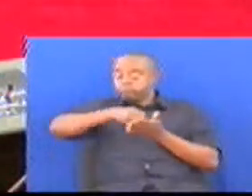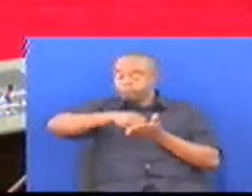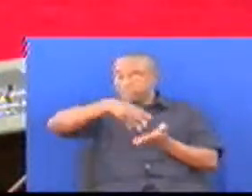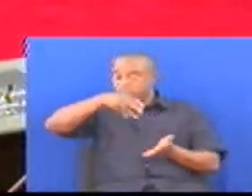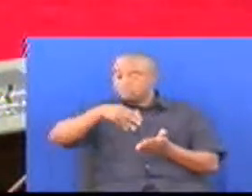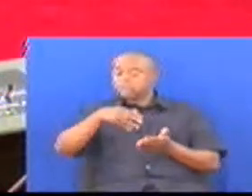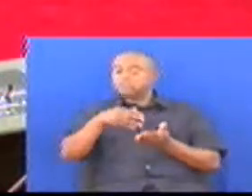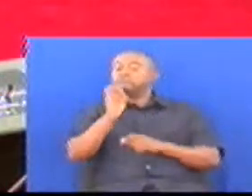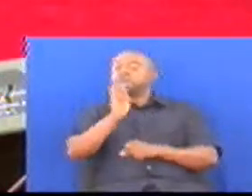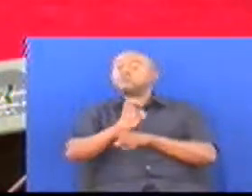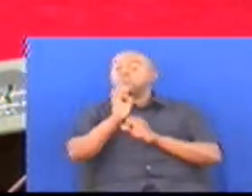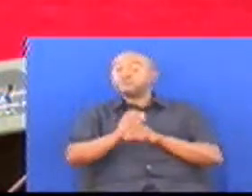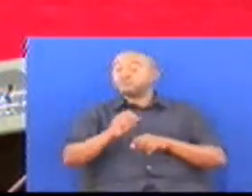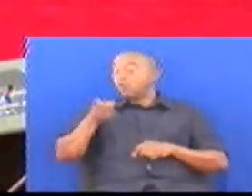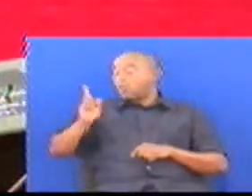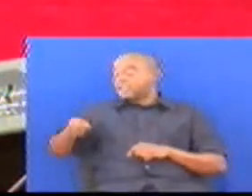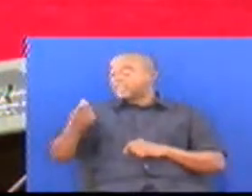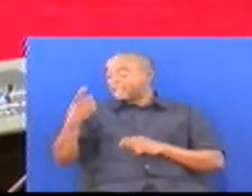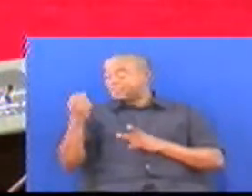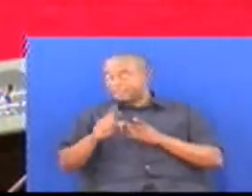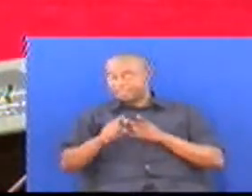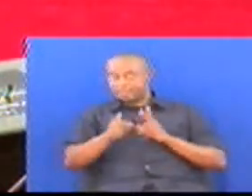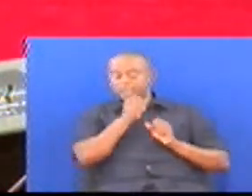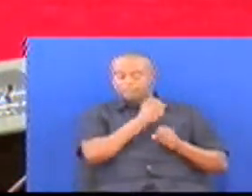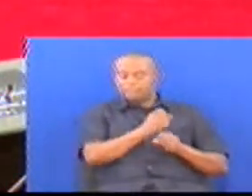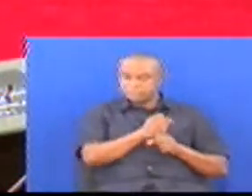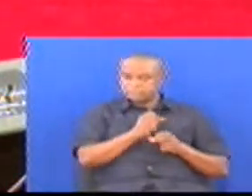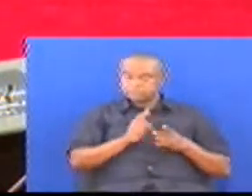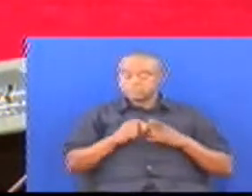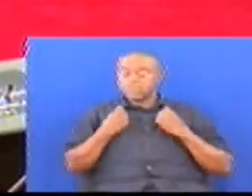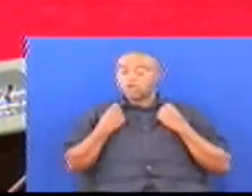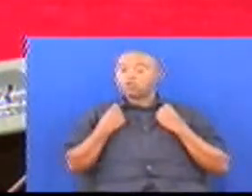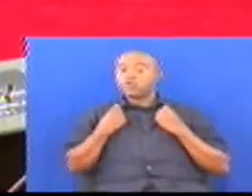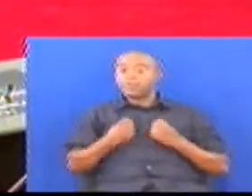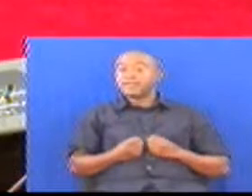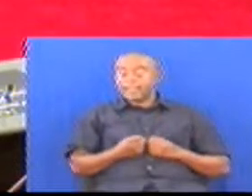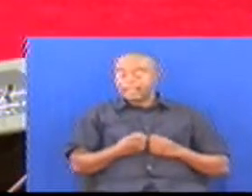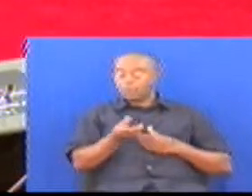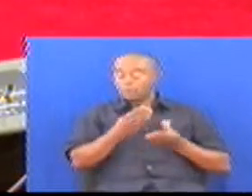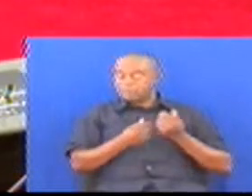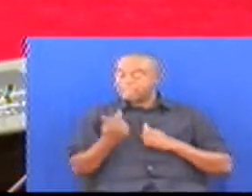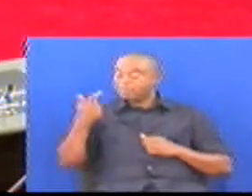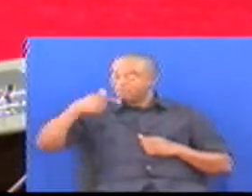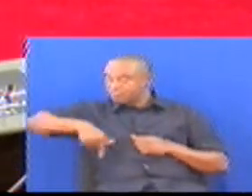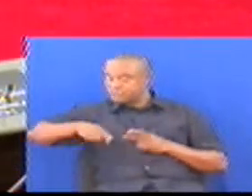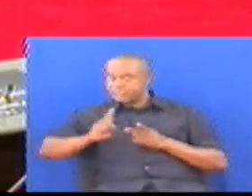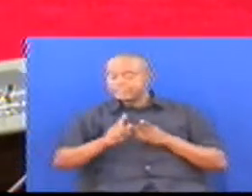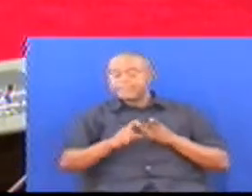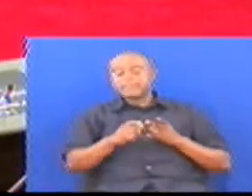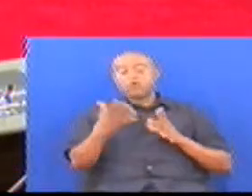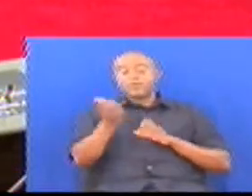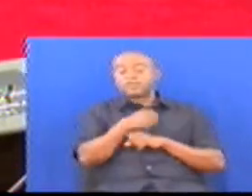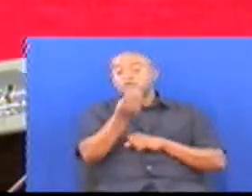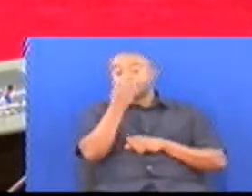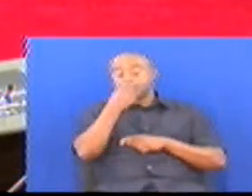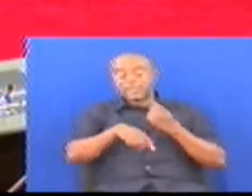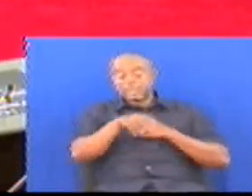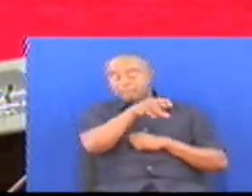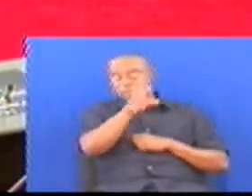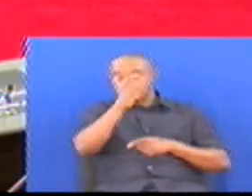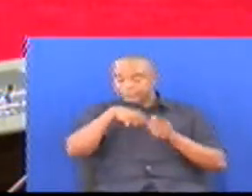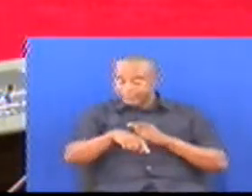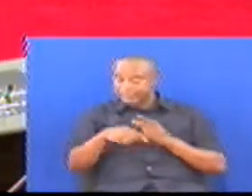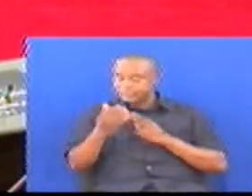za fedha na budget, kuimarika kwa bei za mafuta pamoja na upatikanaji wa chakula katika masoko ya ndani na nchi